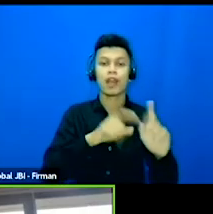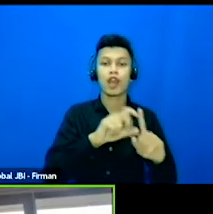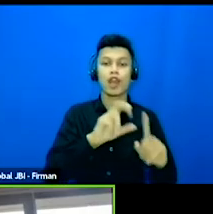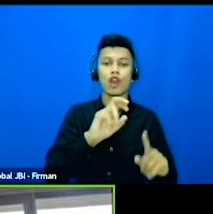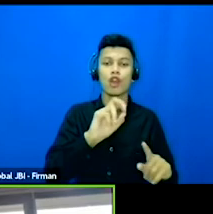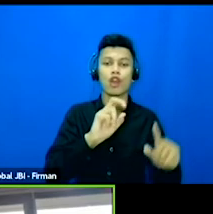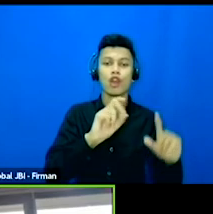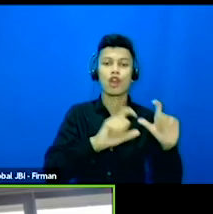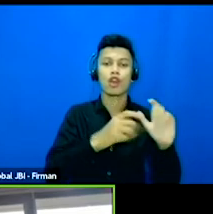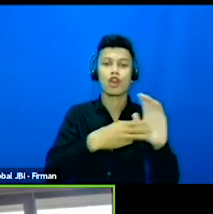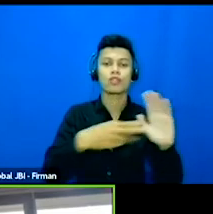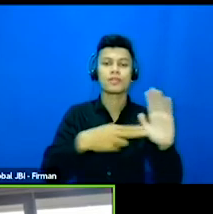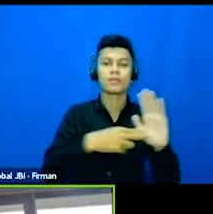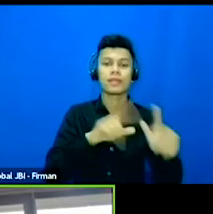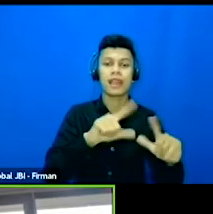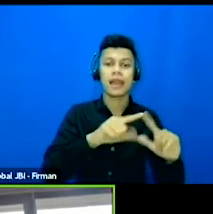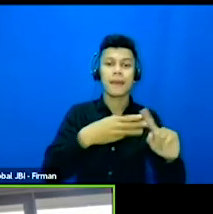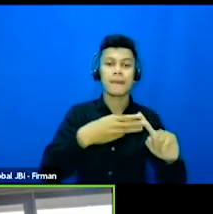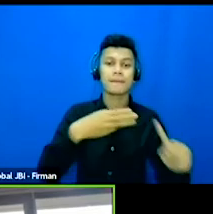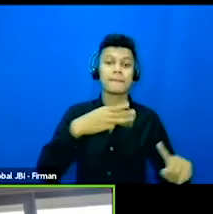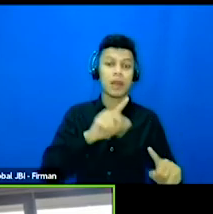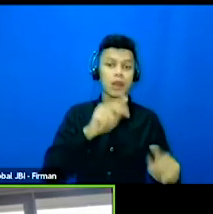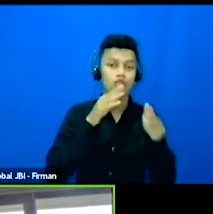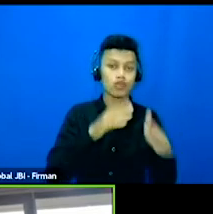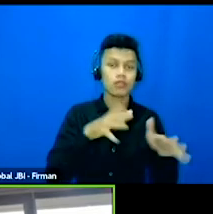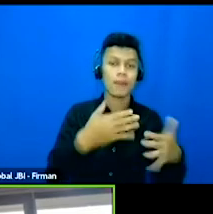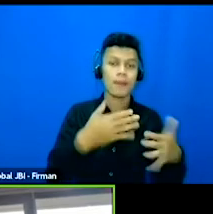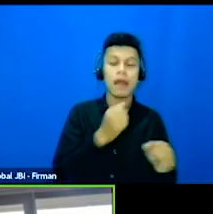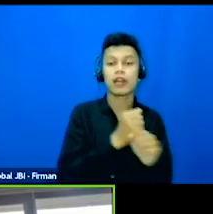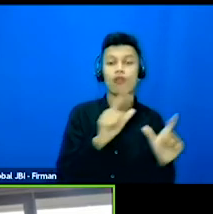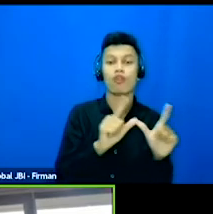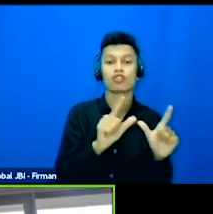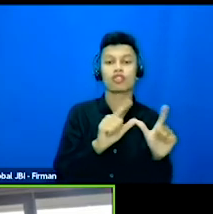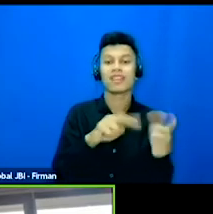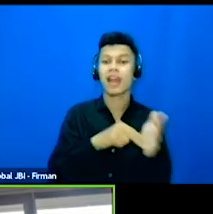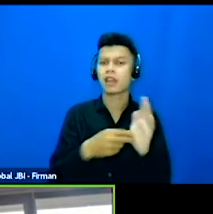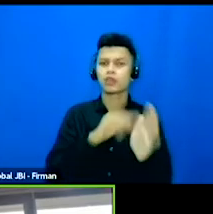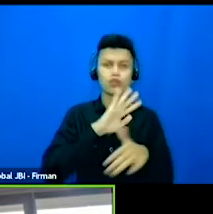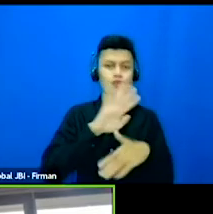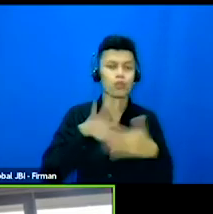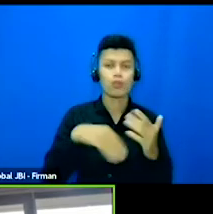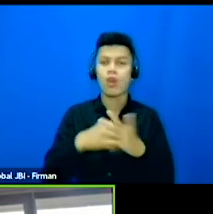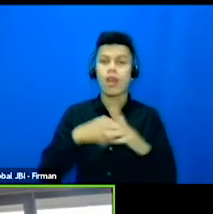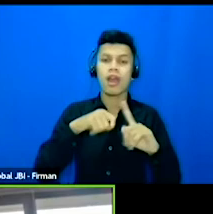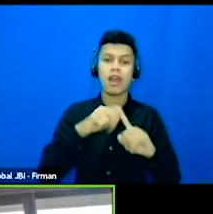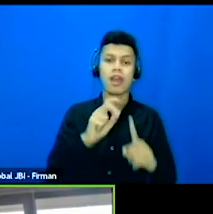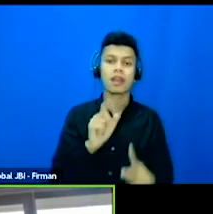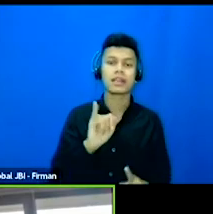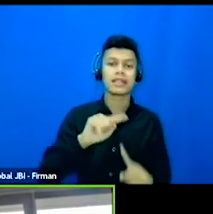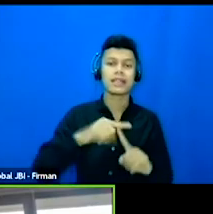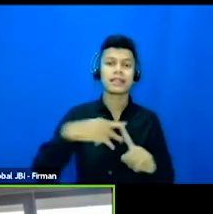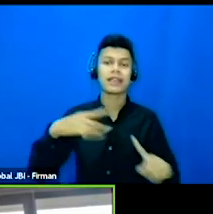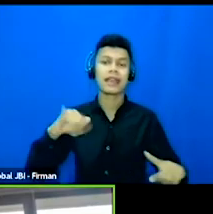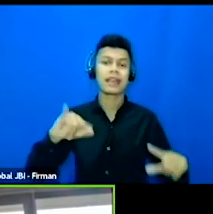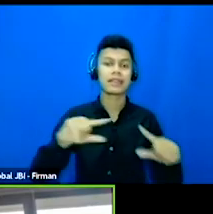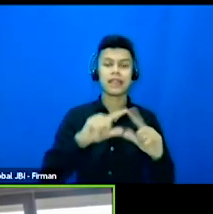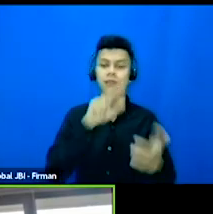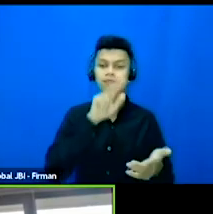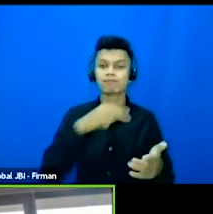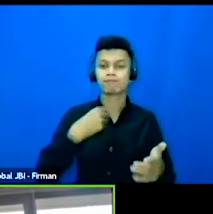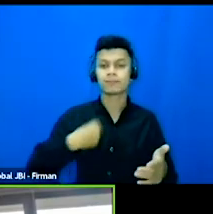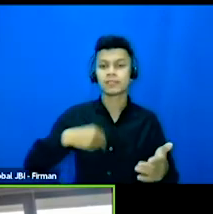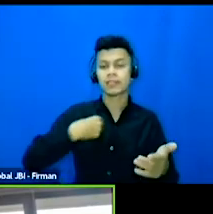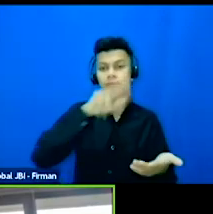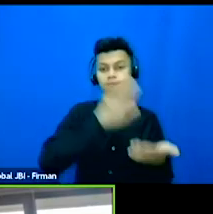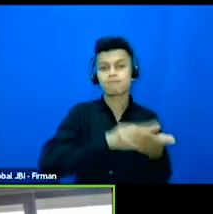untuk greenwashing misalnya jadi mencakup seluruh kriteria yang juga diterapkan oleh Kementerian